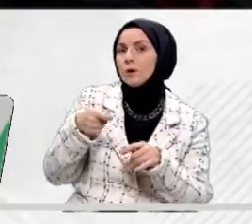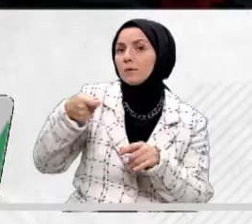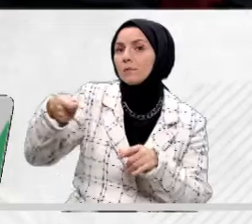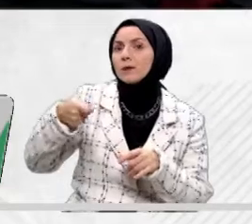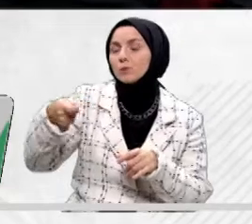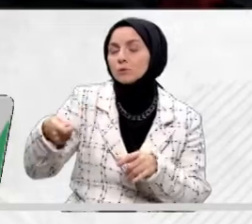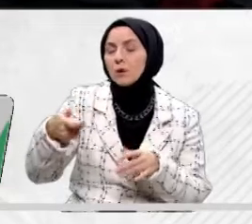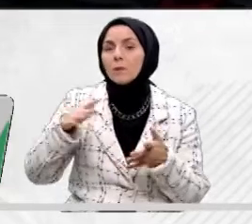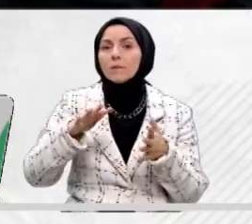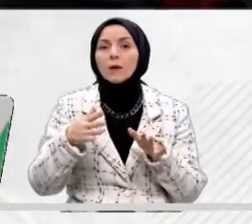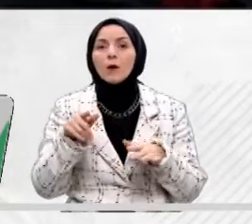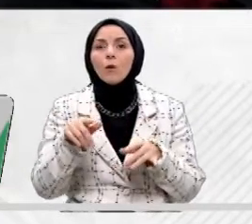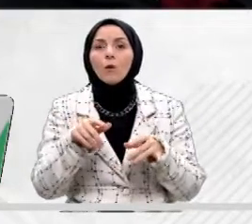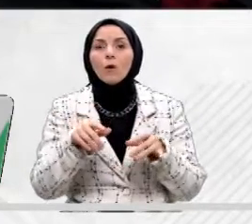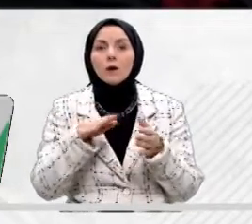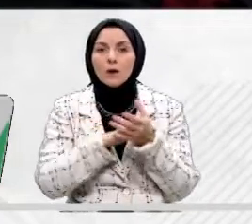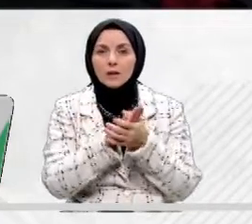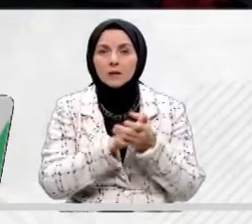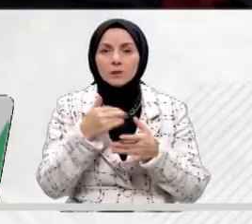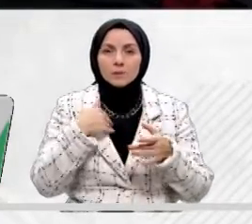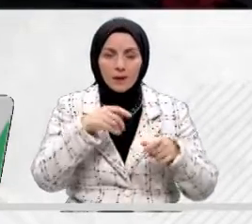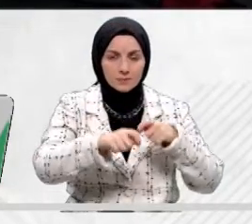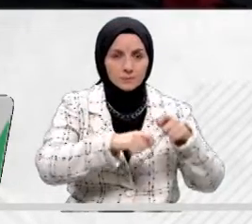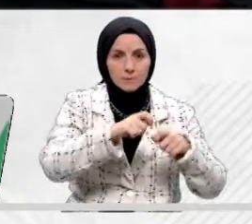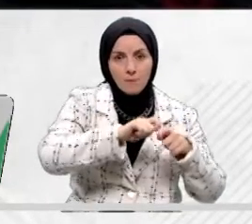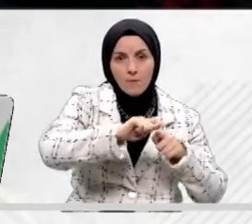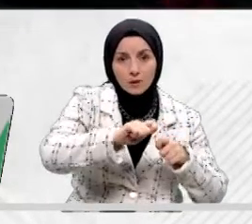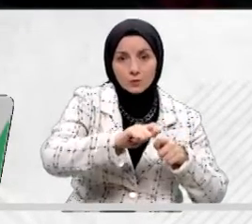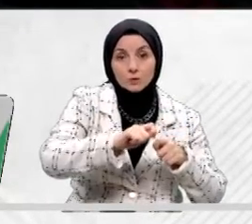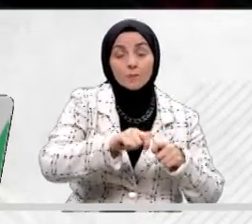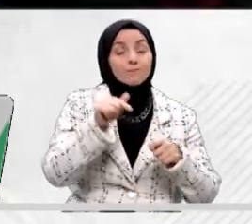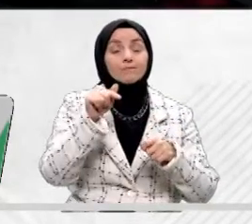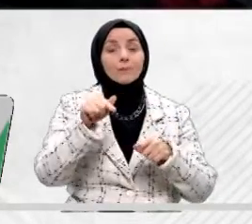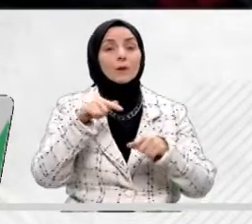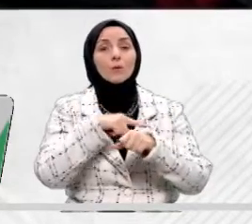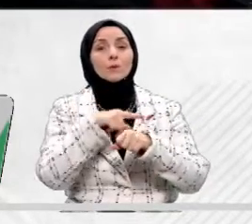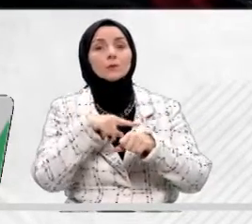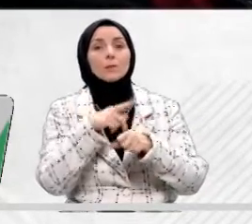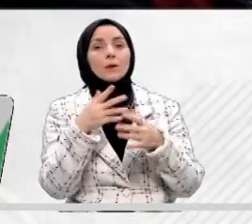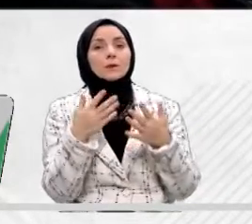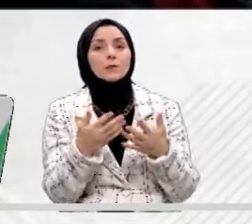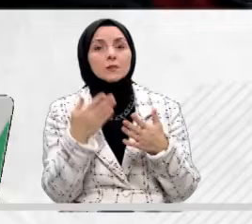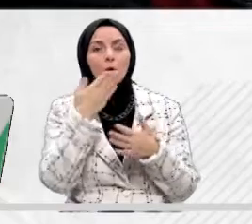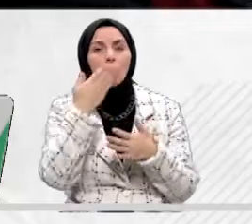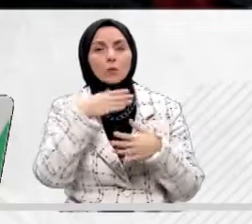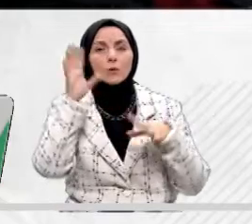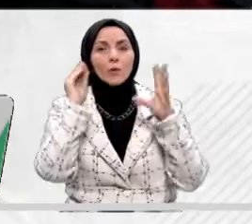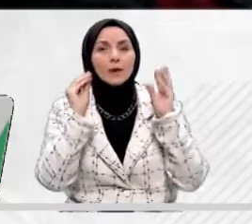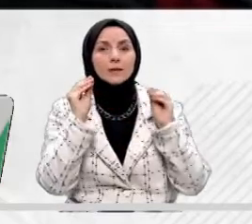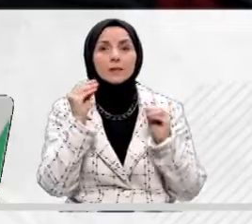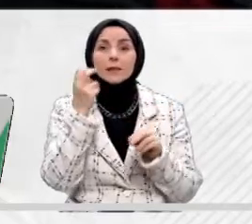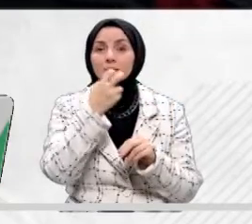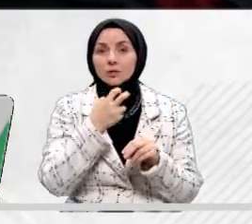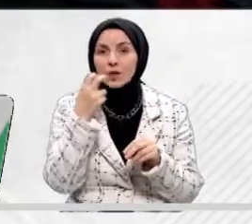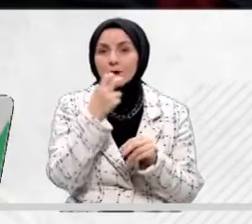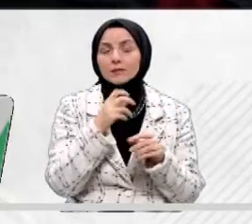görüyorsak o zaman o çocuklar okul öncesi eğitim kurumunda öğrendikleri bilgileri yani şarkılar öğrenecekler Arkadaşlarıyla oyun oynayacaklar